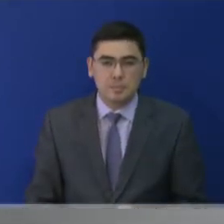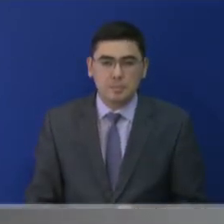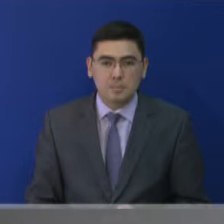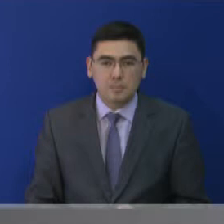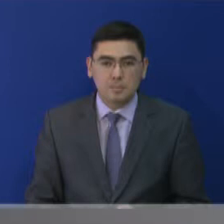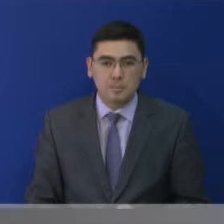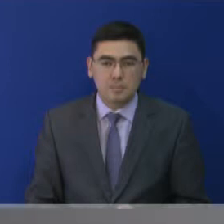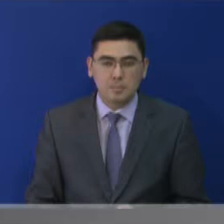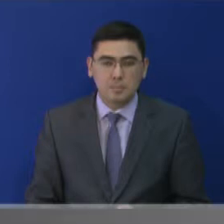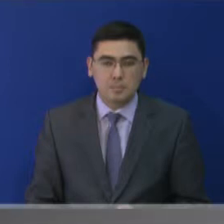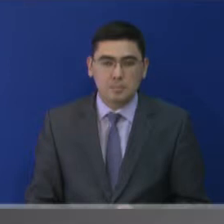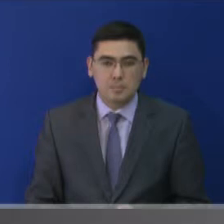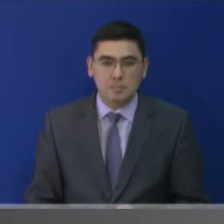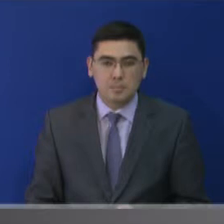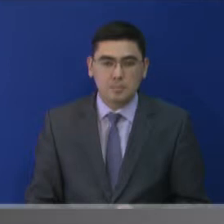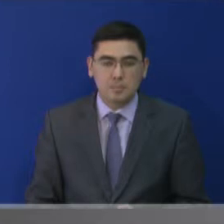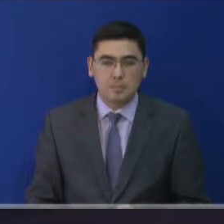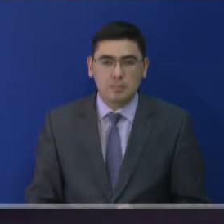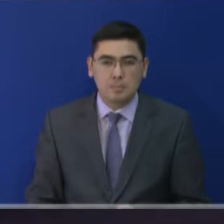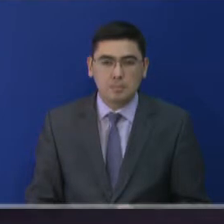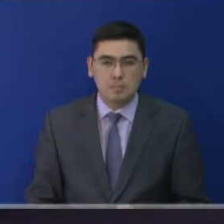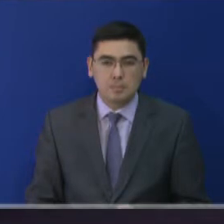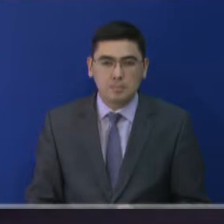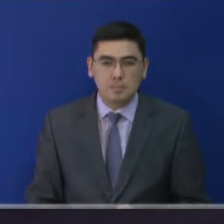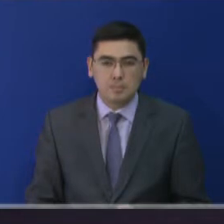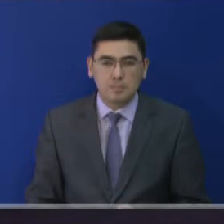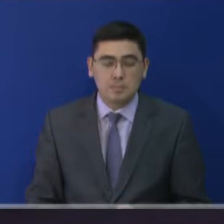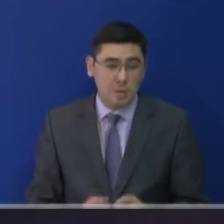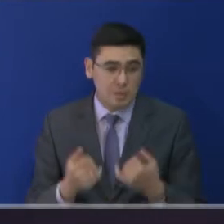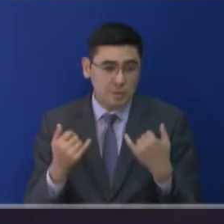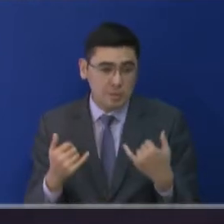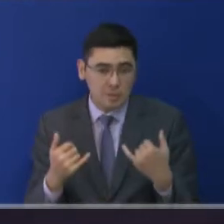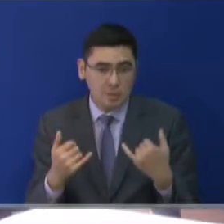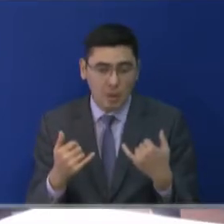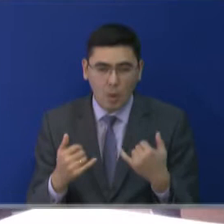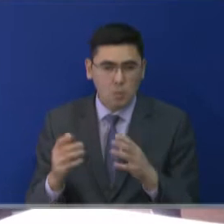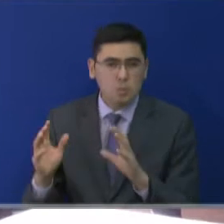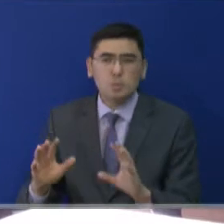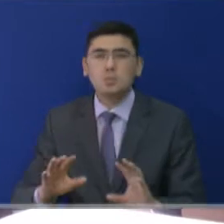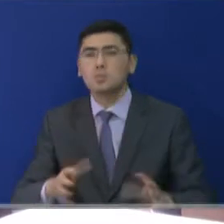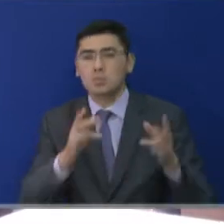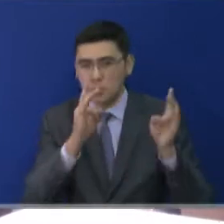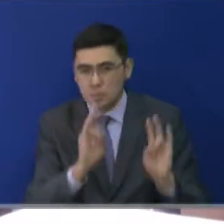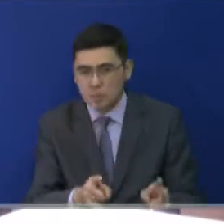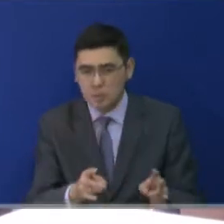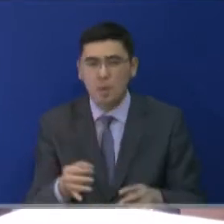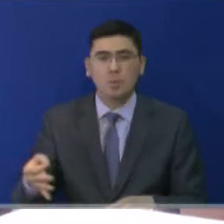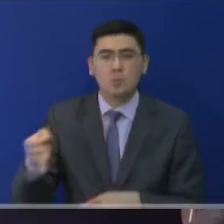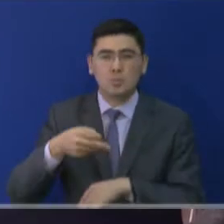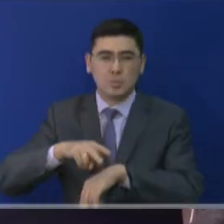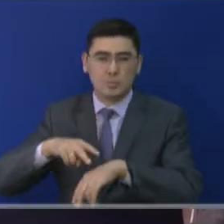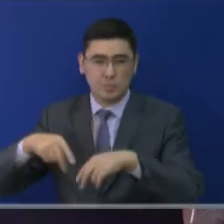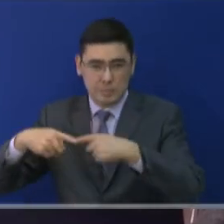Бірақ оперлар жоқ мына жерде. Орысасыңдар, қырмысасыңдар қазір. Қазір осы дерекке қатысты облыстық қауіпсіздік басқармасы